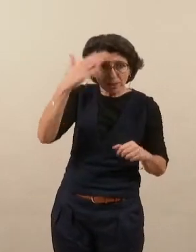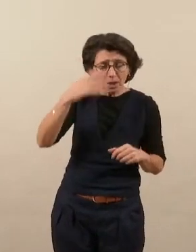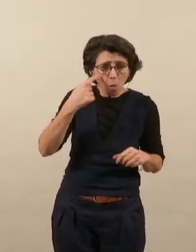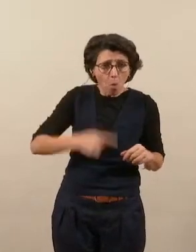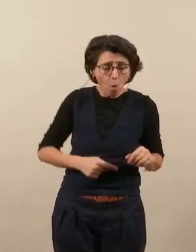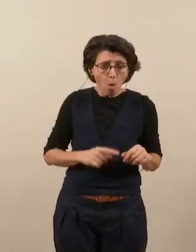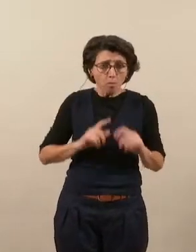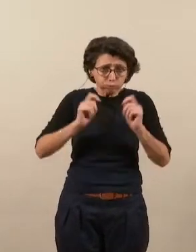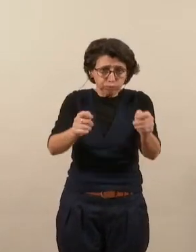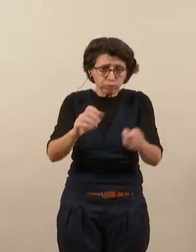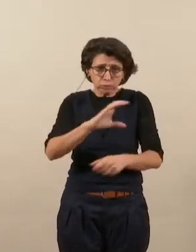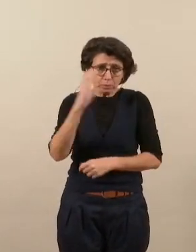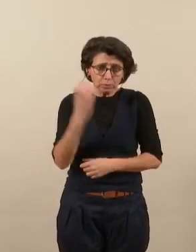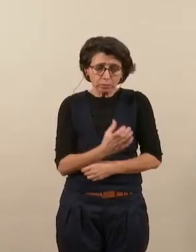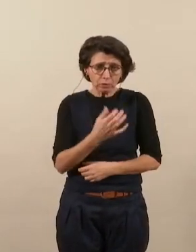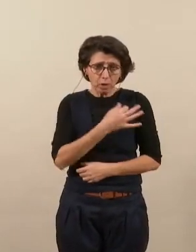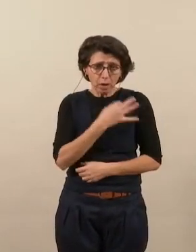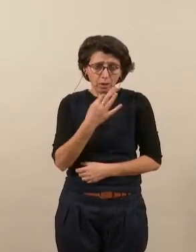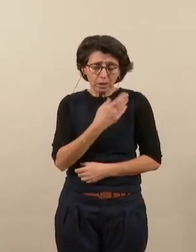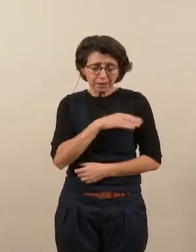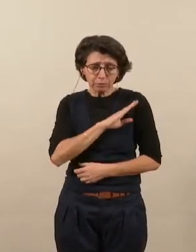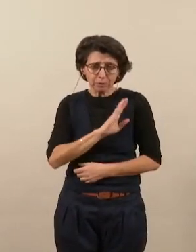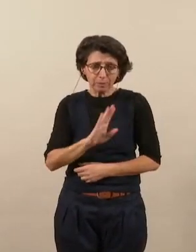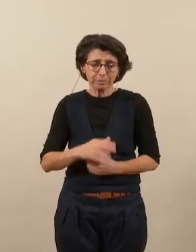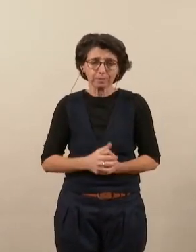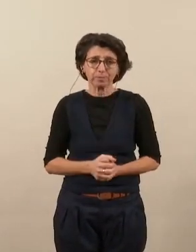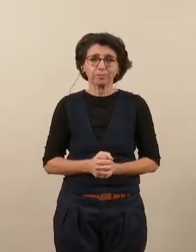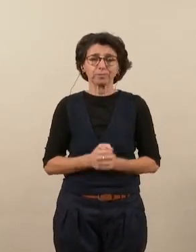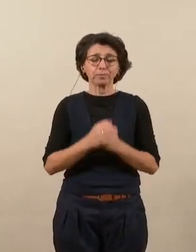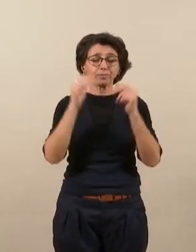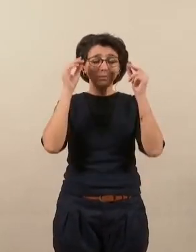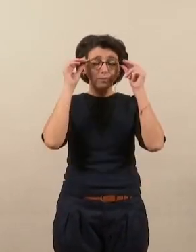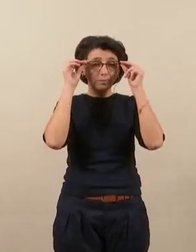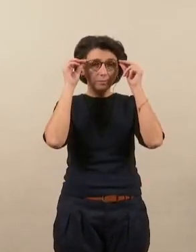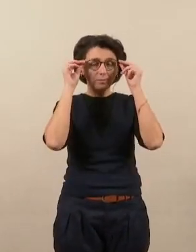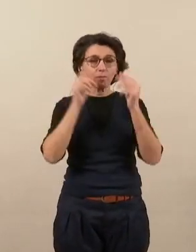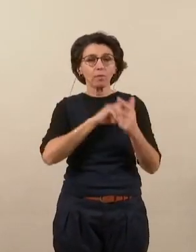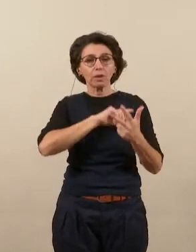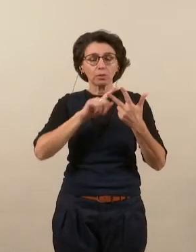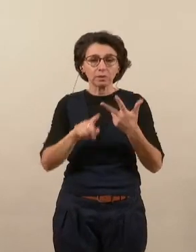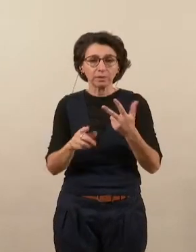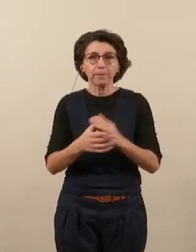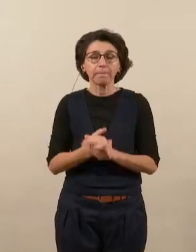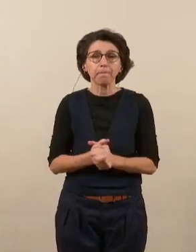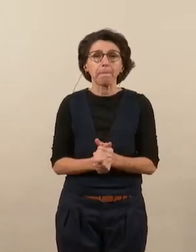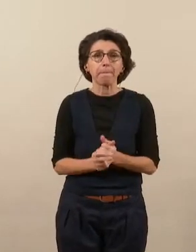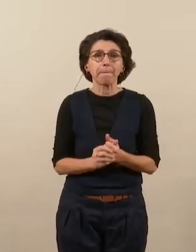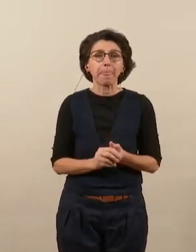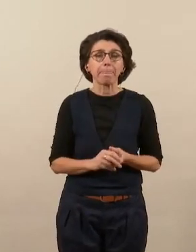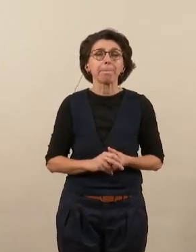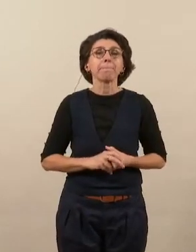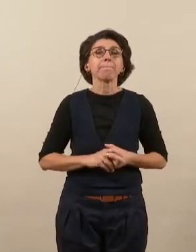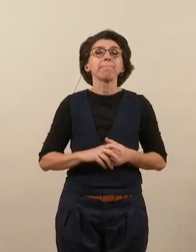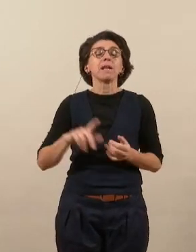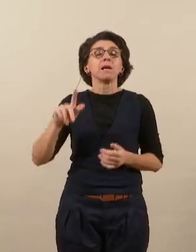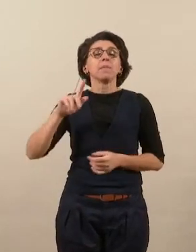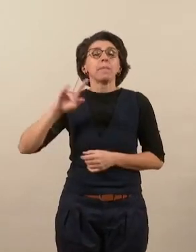Troisième chose, alors je reviens vite fait aussi sur Grenoble Habitat à hauteur de 37 millions d'euros.